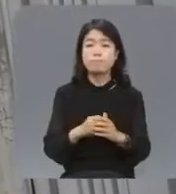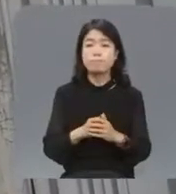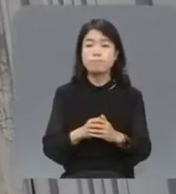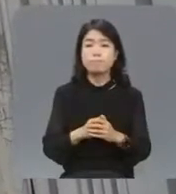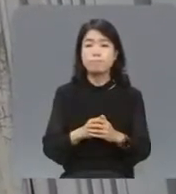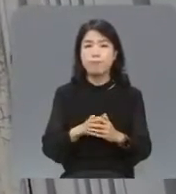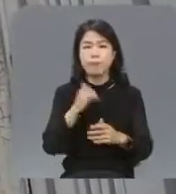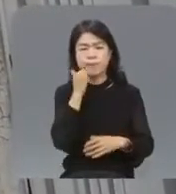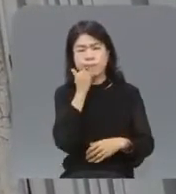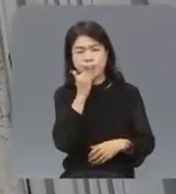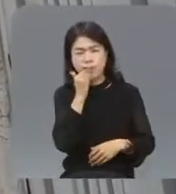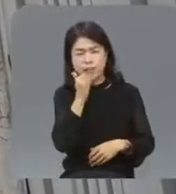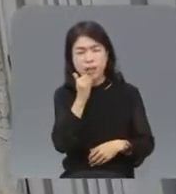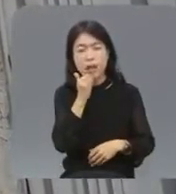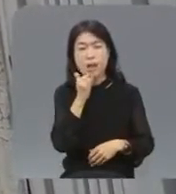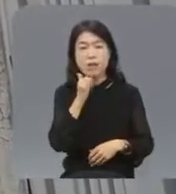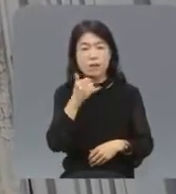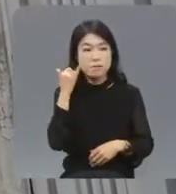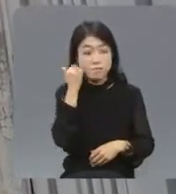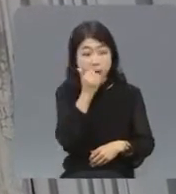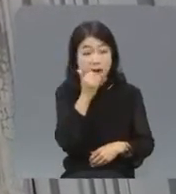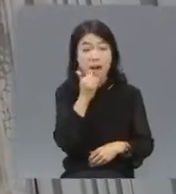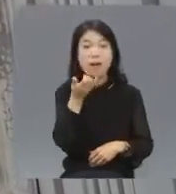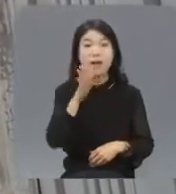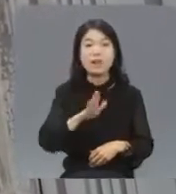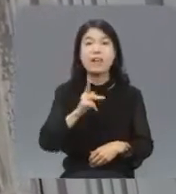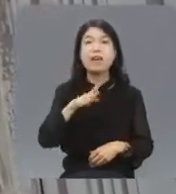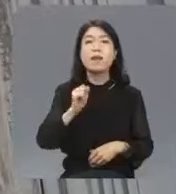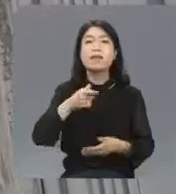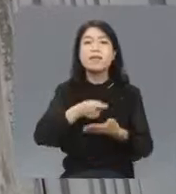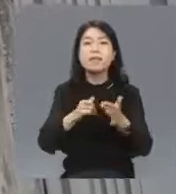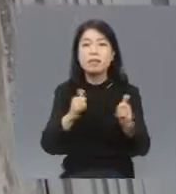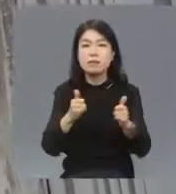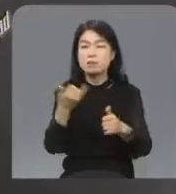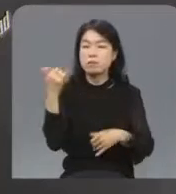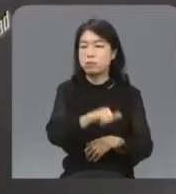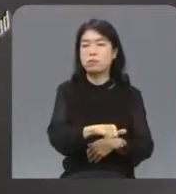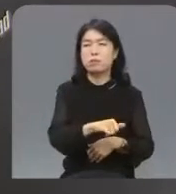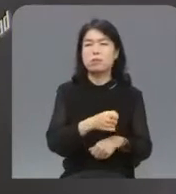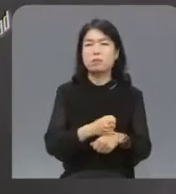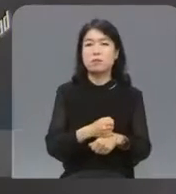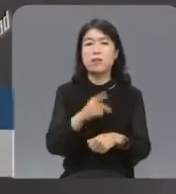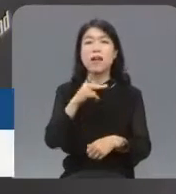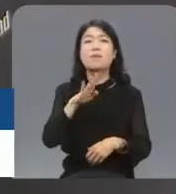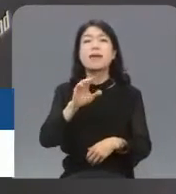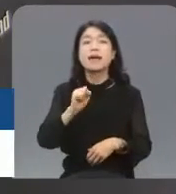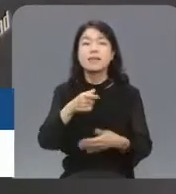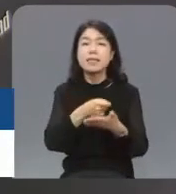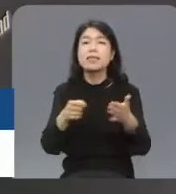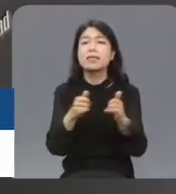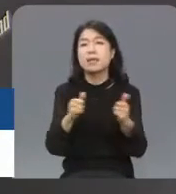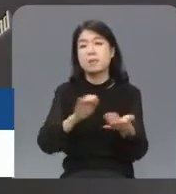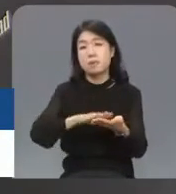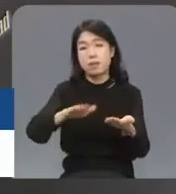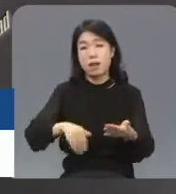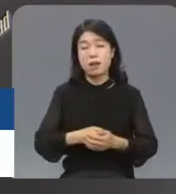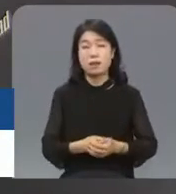어렵게 전화 연락이 닿았지만 KBS 기자라고 하자 바로 끊습니다. KBS 김정대 기자라고 합니다.